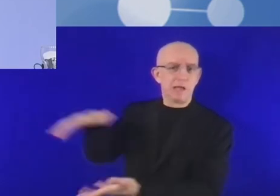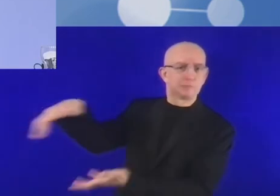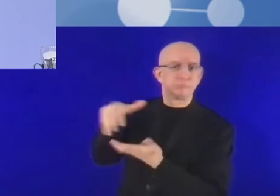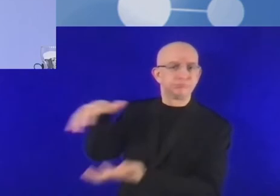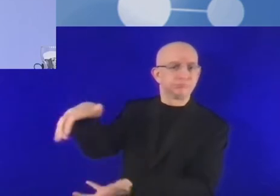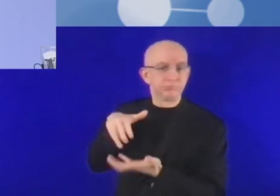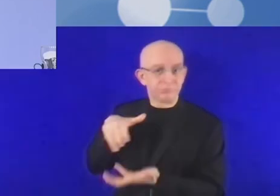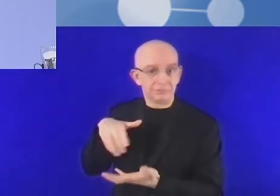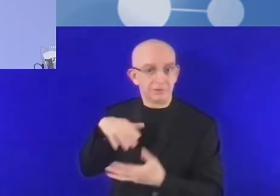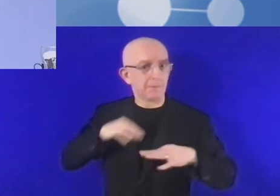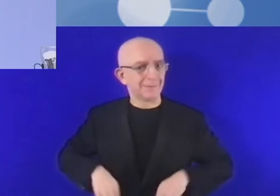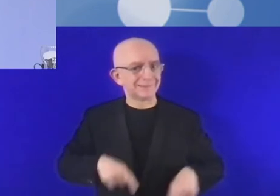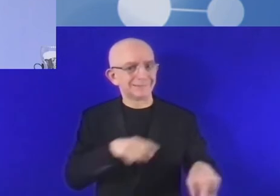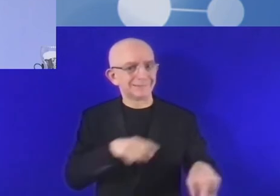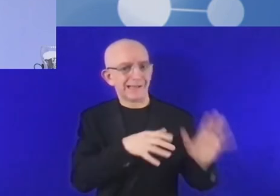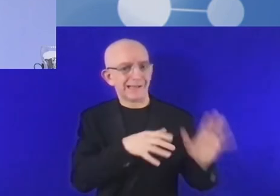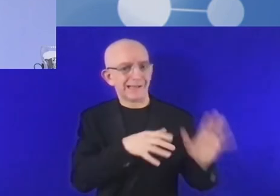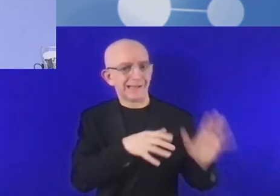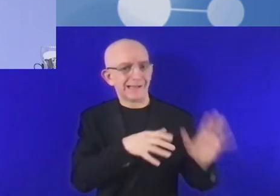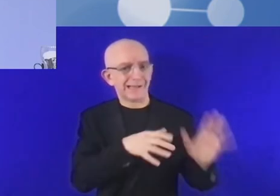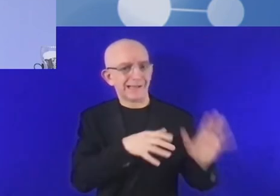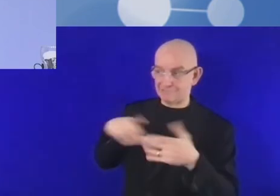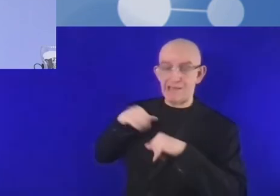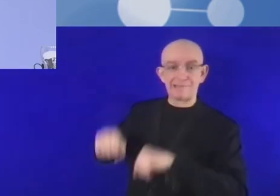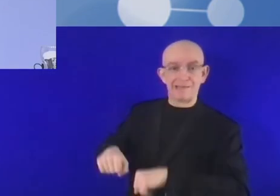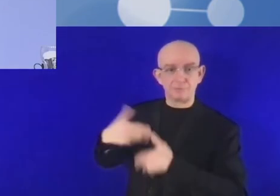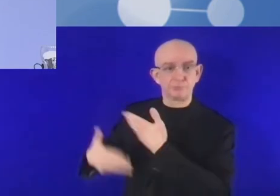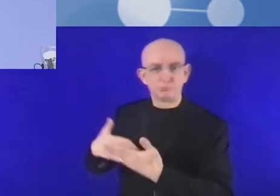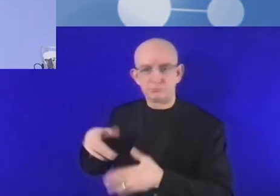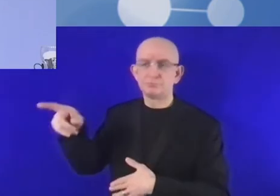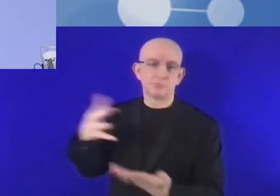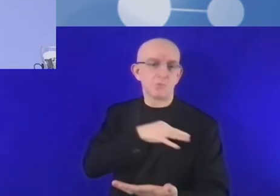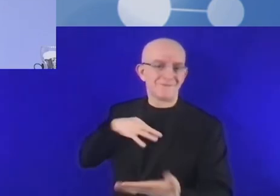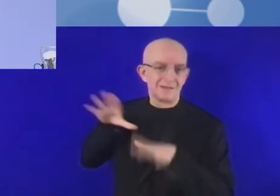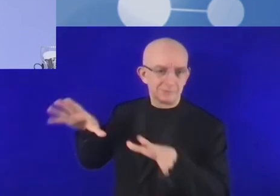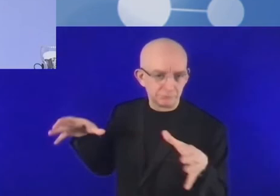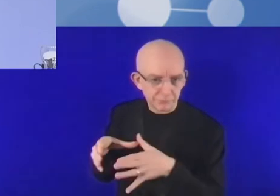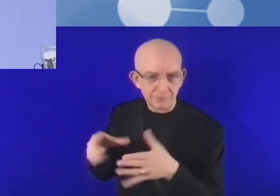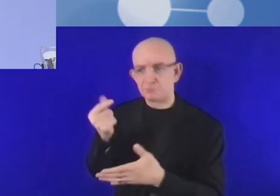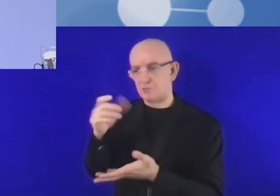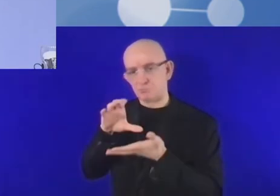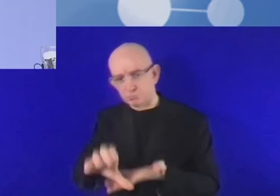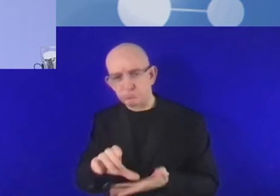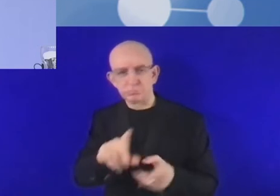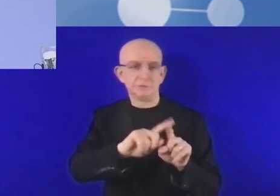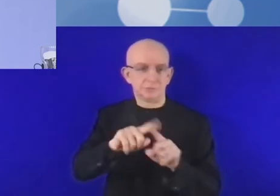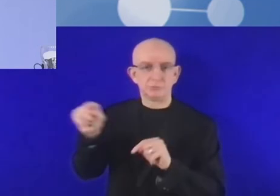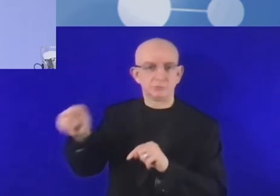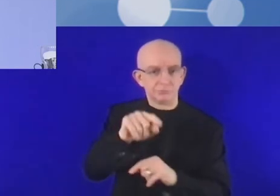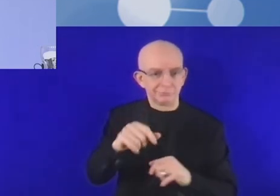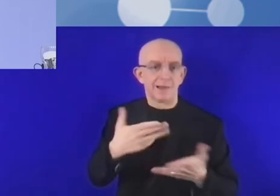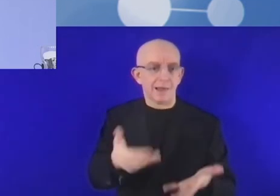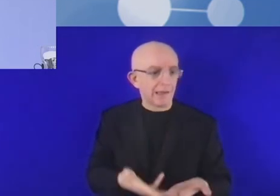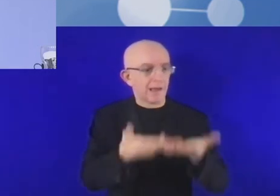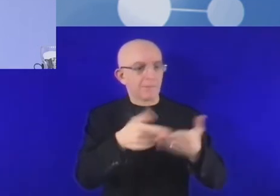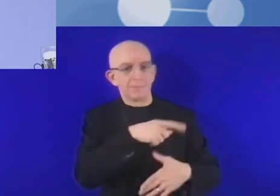是比较容易能够获得这方面，能够使得创新企业能够很容易的起